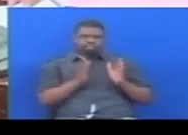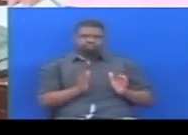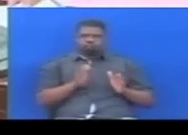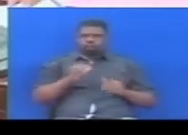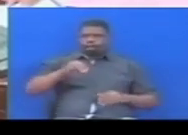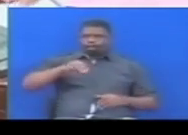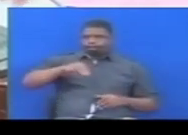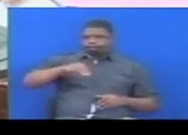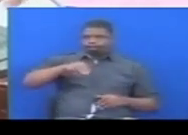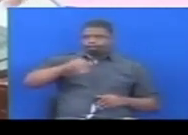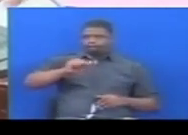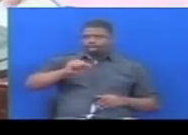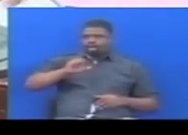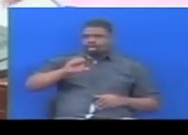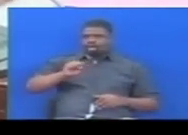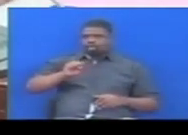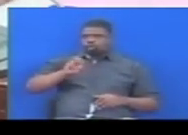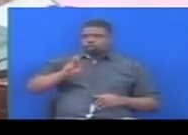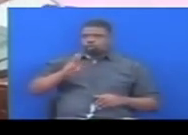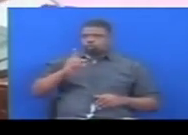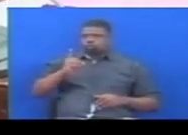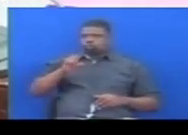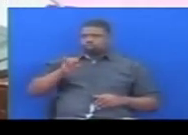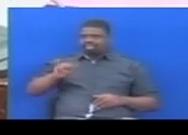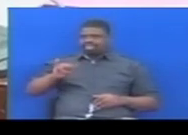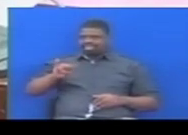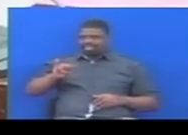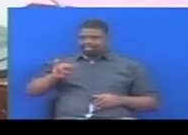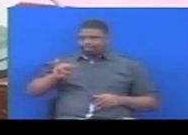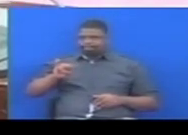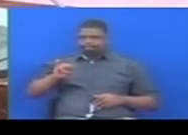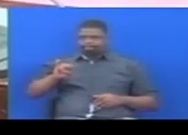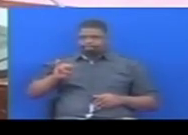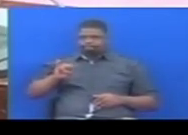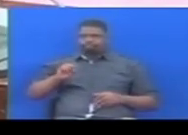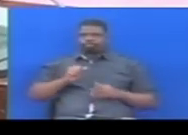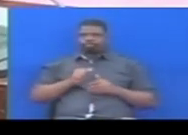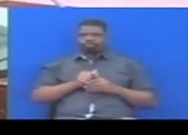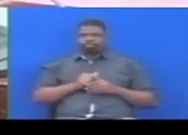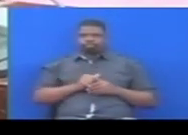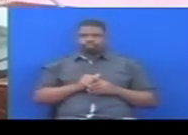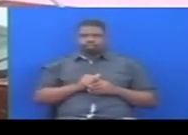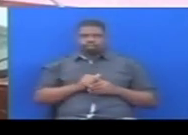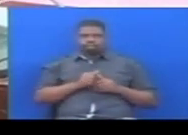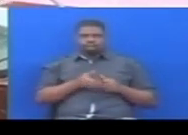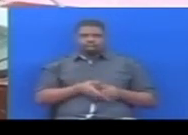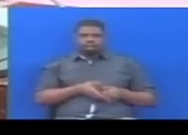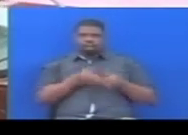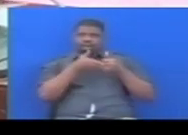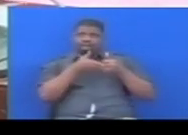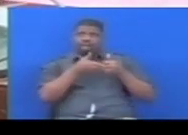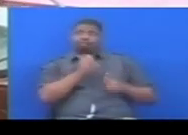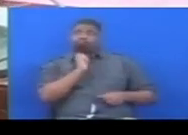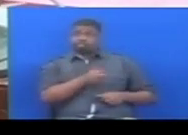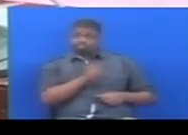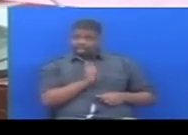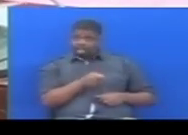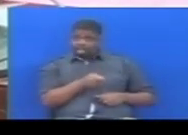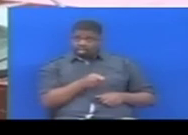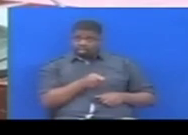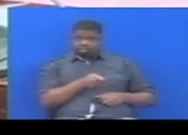Masud Abdalla Salim, mbunge wa Mtambili, kama ifuatavyo. Mheshimiwa Naibu Spika, baada